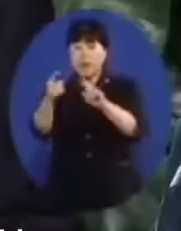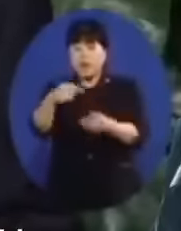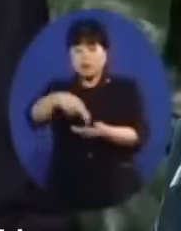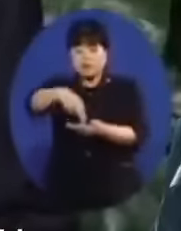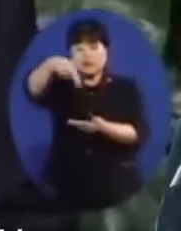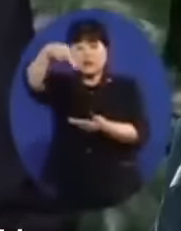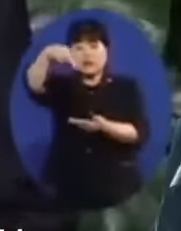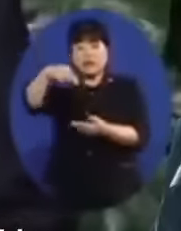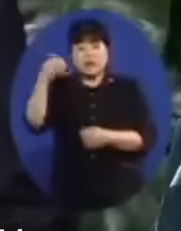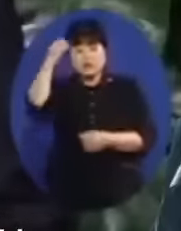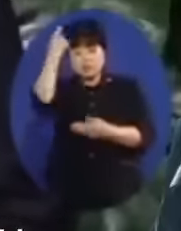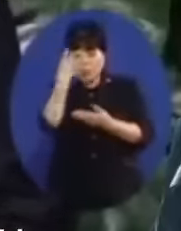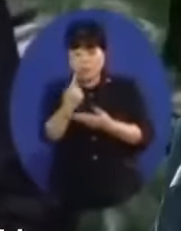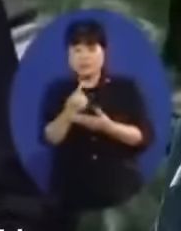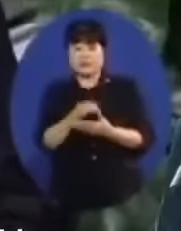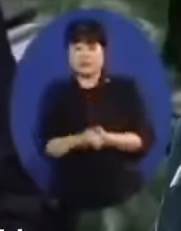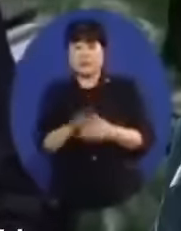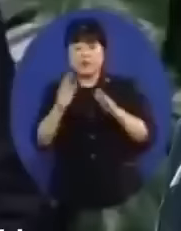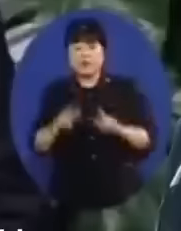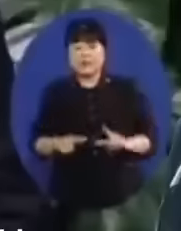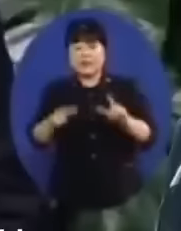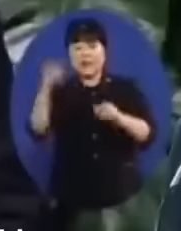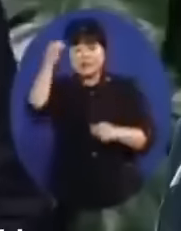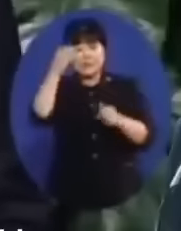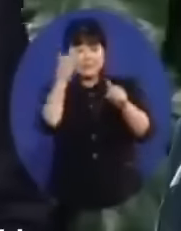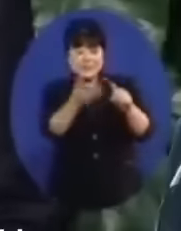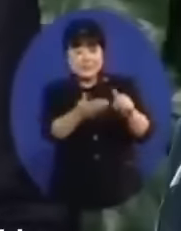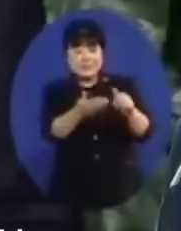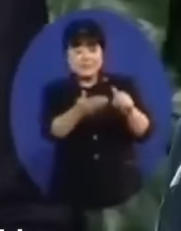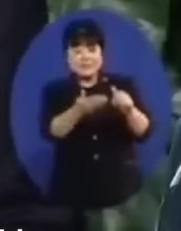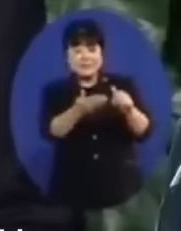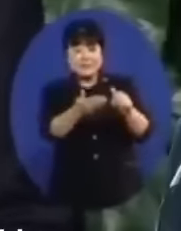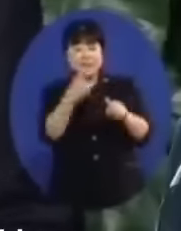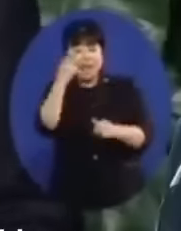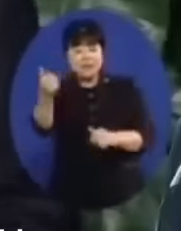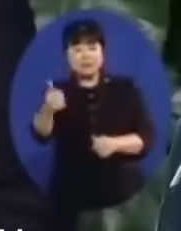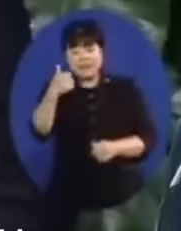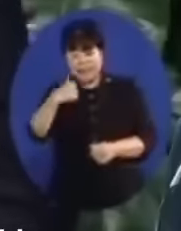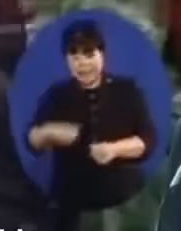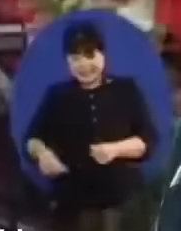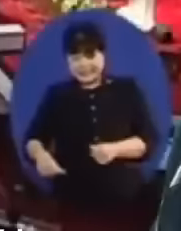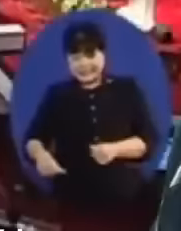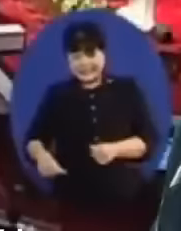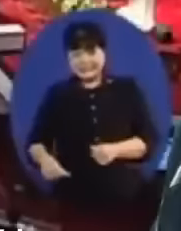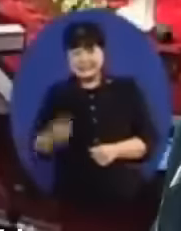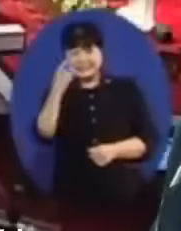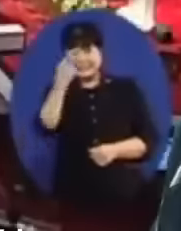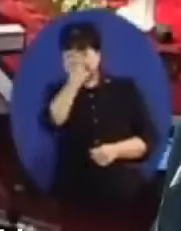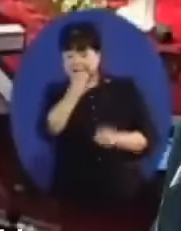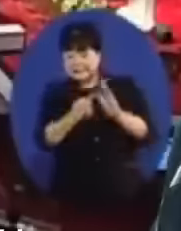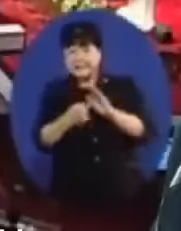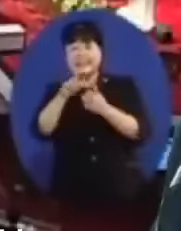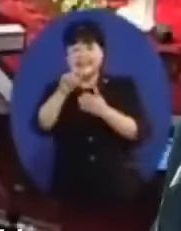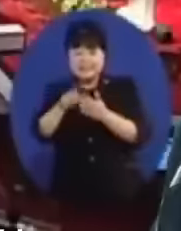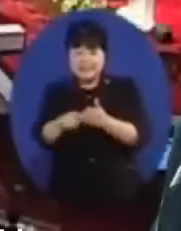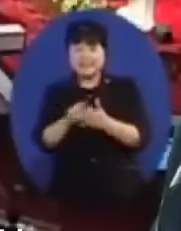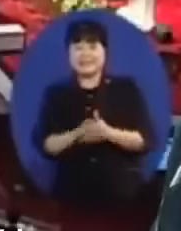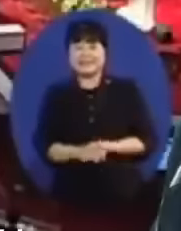승천하시고 성령이 오셔서 이제 오늘날은 성령께서 아버지와 아들을 증거하시는 시대에 우리가 살고 있기